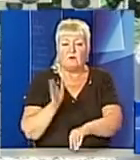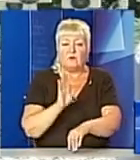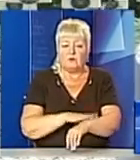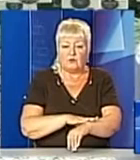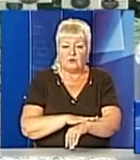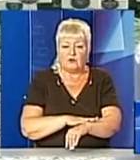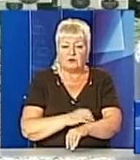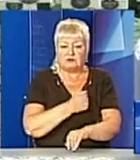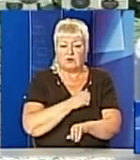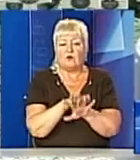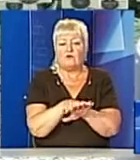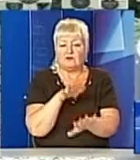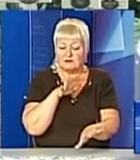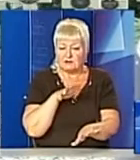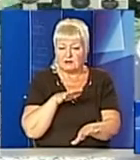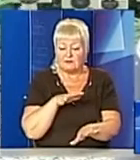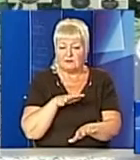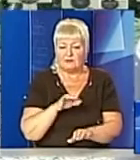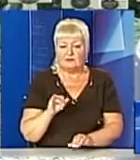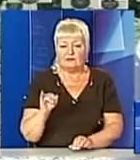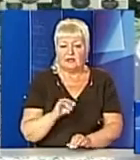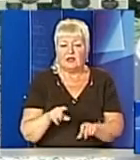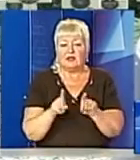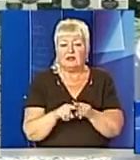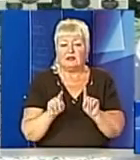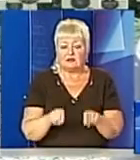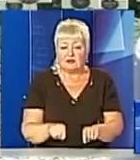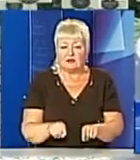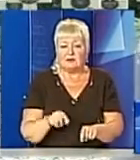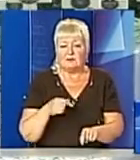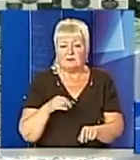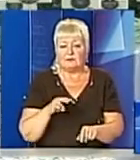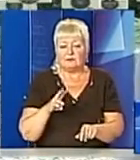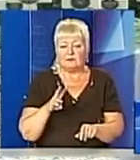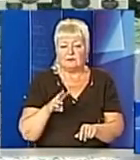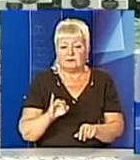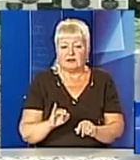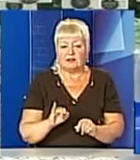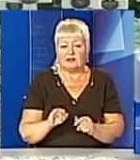польського війська. І таким чином ми відмічаємо цю